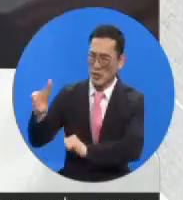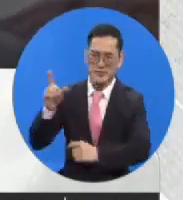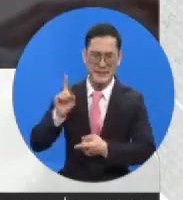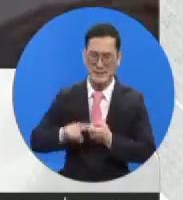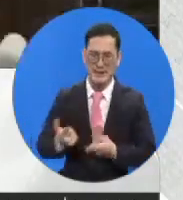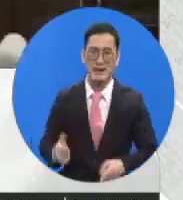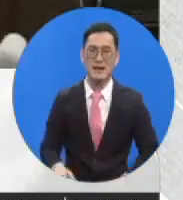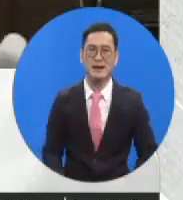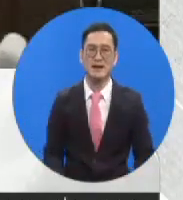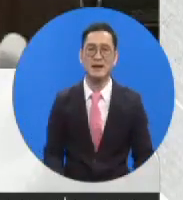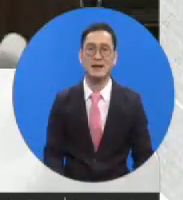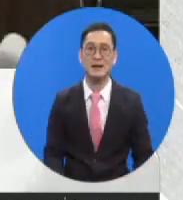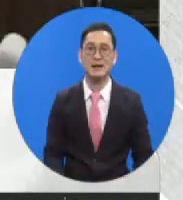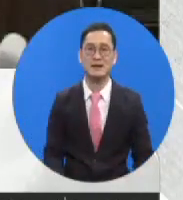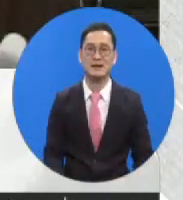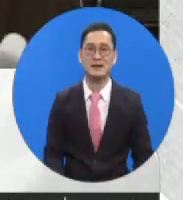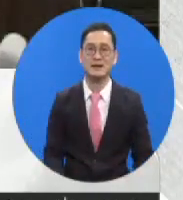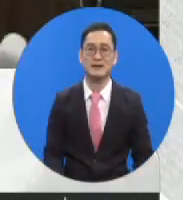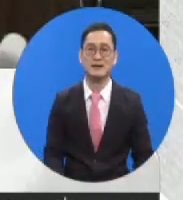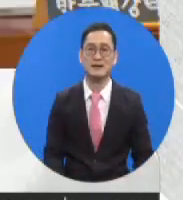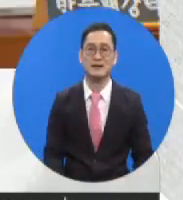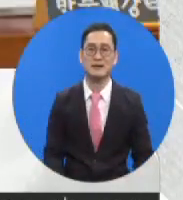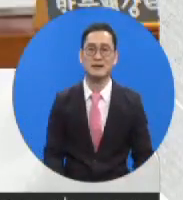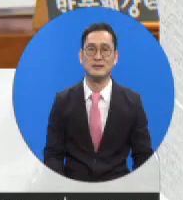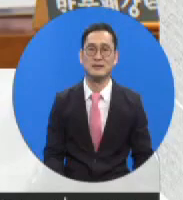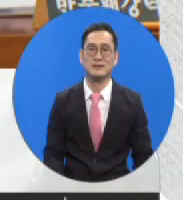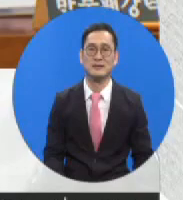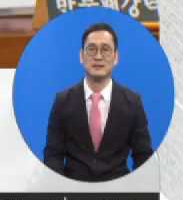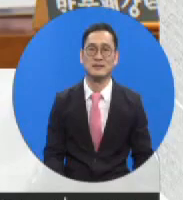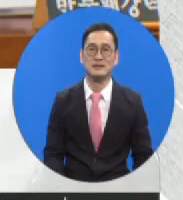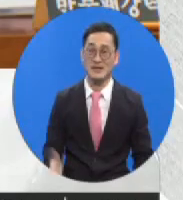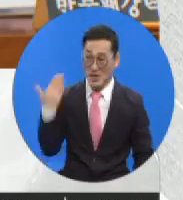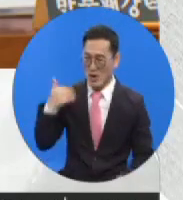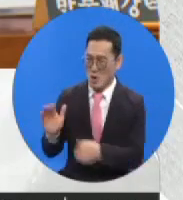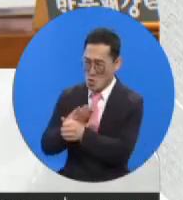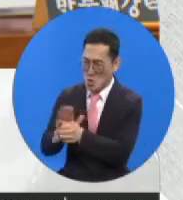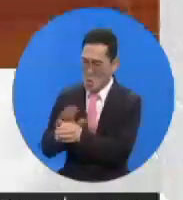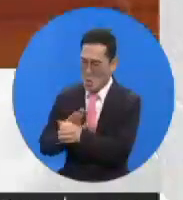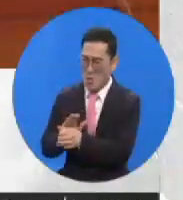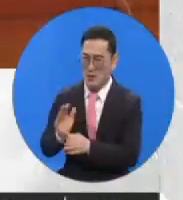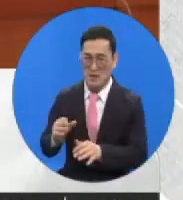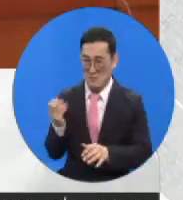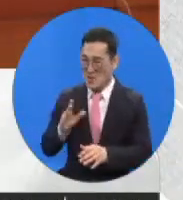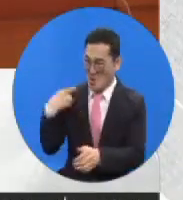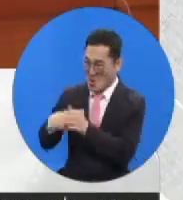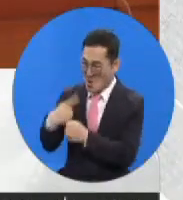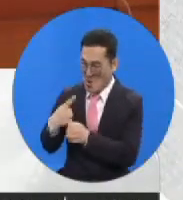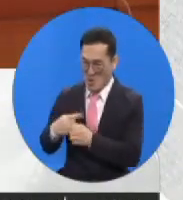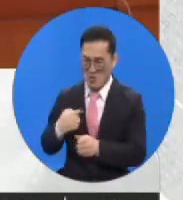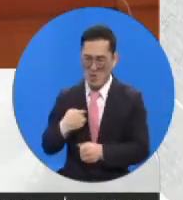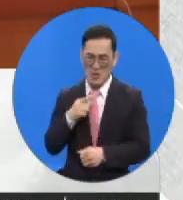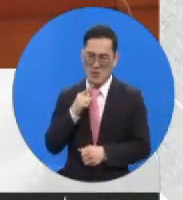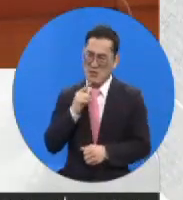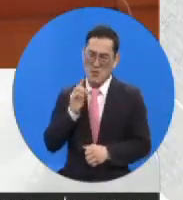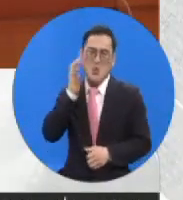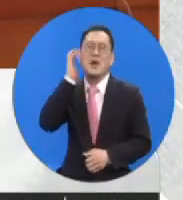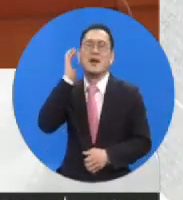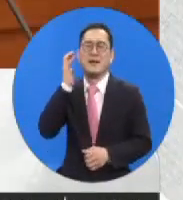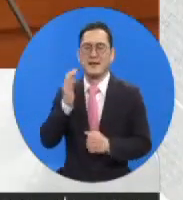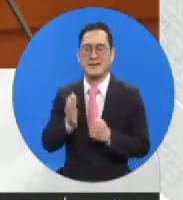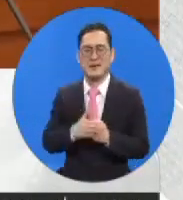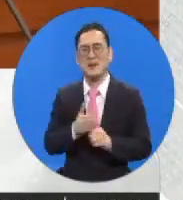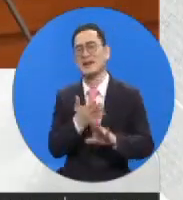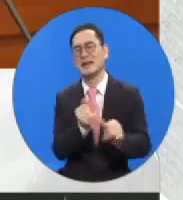그 당시에 윤석열 총장을 옹호하지 않았던 사람들, 그런 의원들이 앞세워서 공격을 하는 게 맞지 않나 싶습니다.